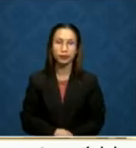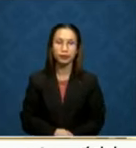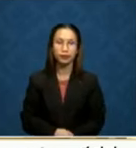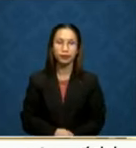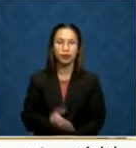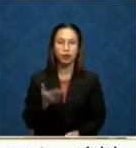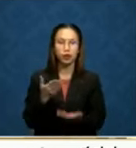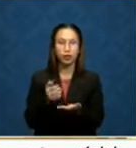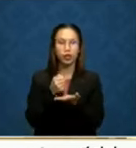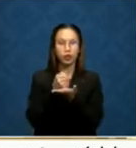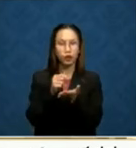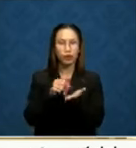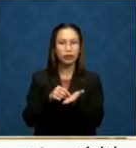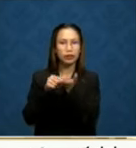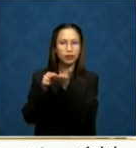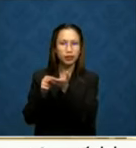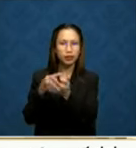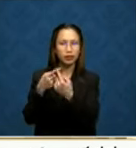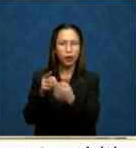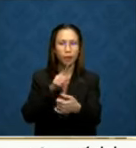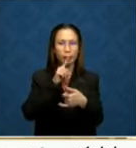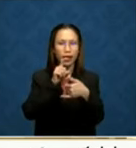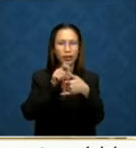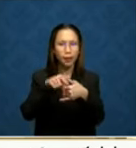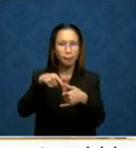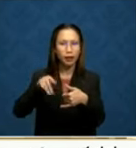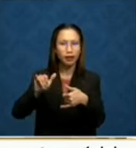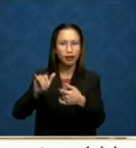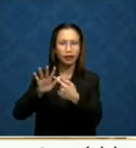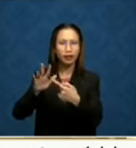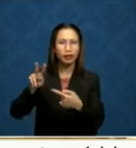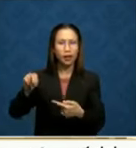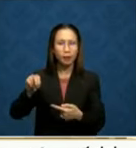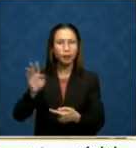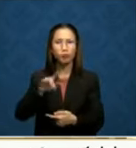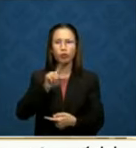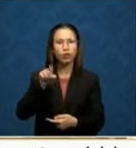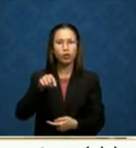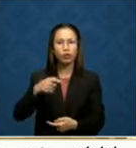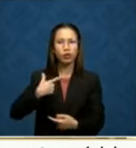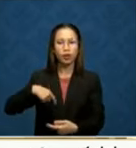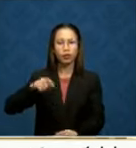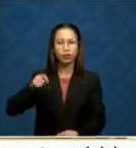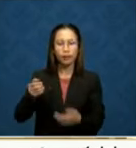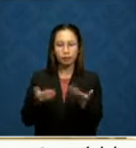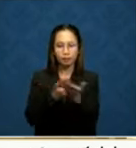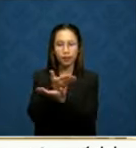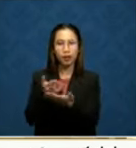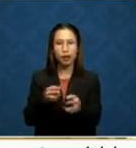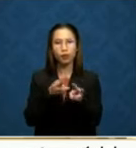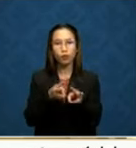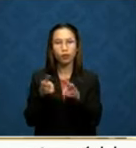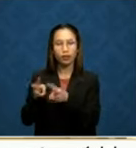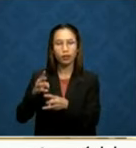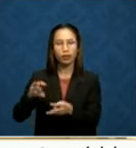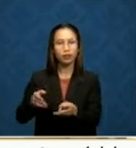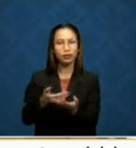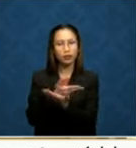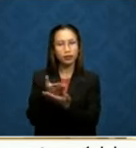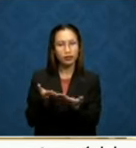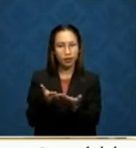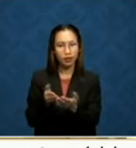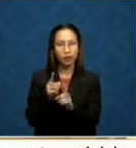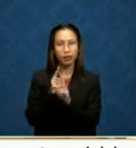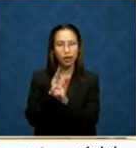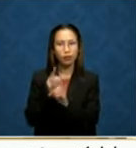นให้การต่อสู้ไ้ไม่ต้ไปซอพยายาเลยสารก็เป็นพิษณาตามหลวิธีพิษณาความผู้บริโภค